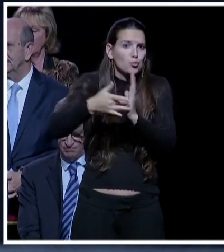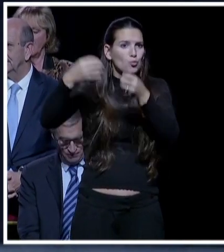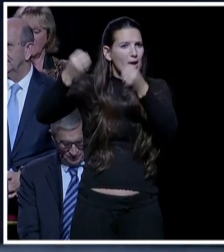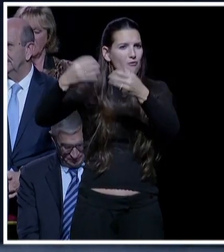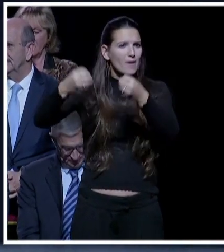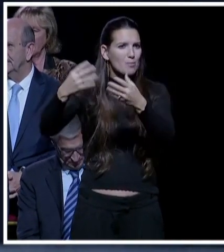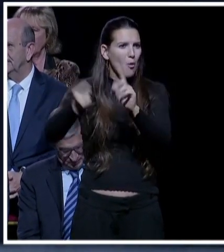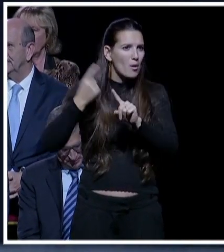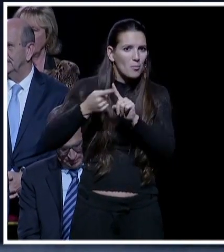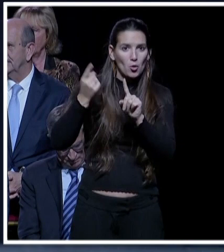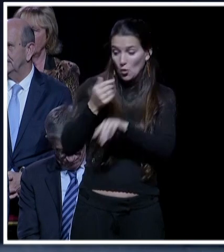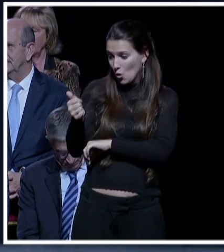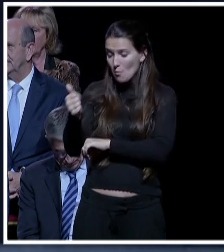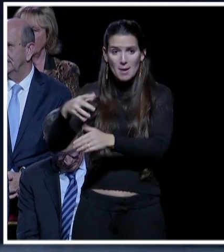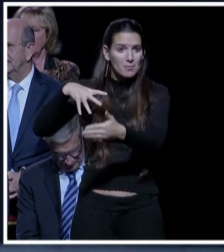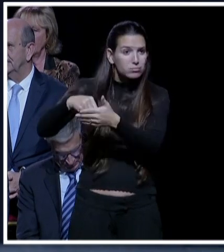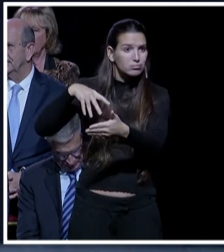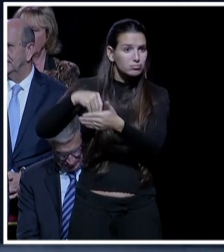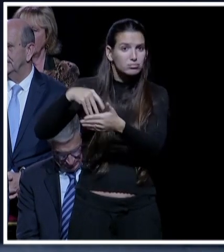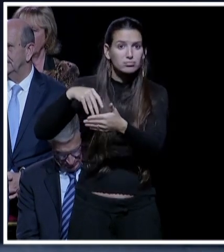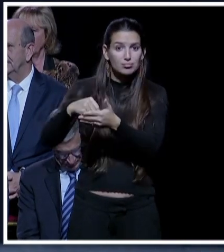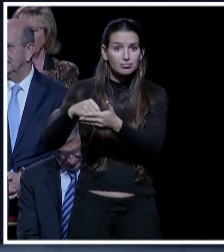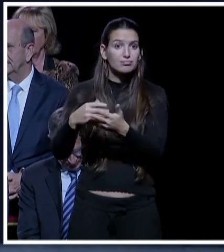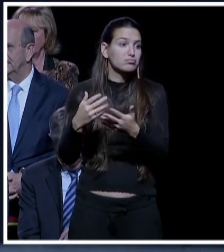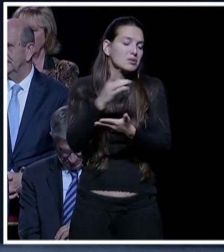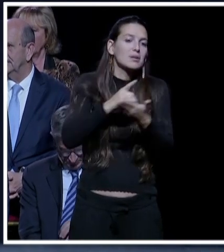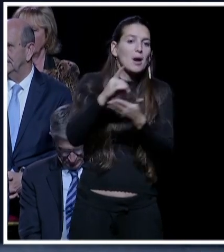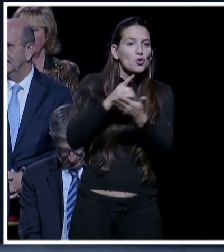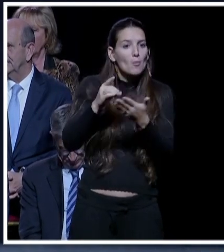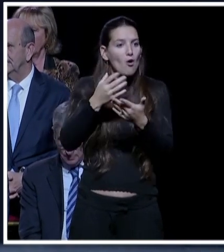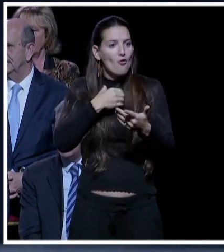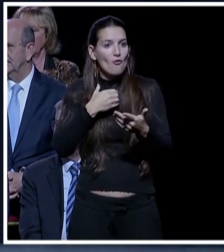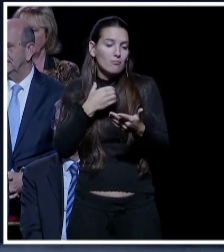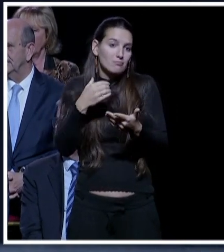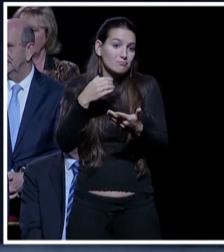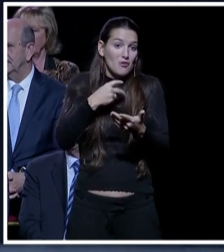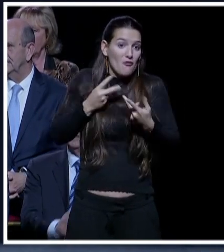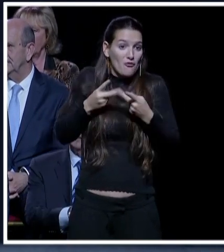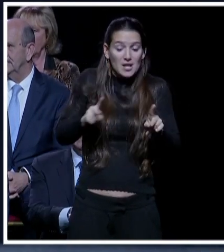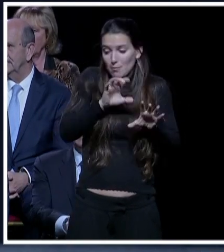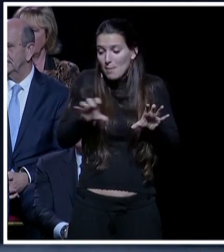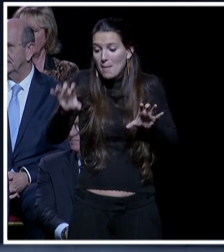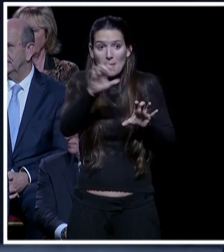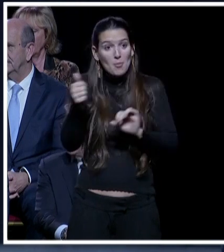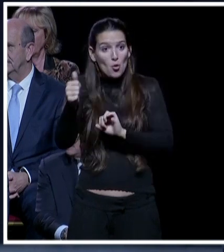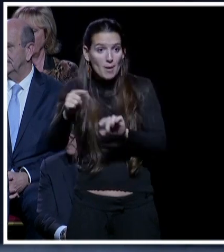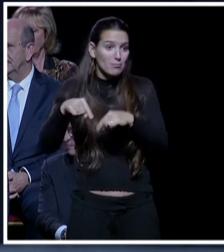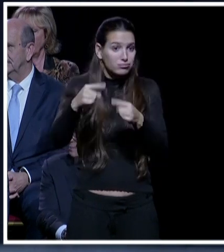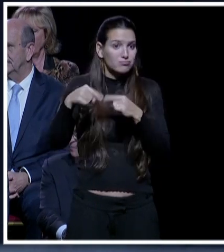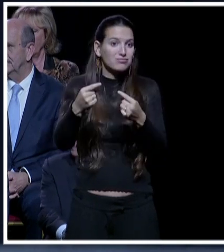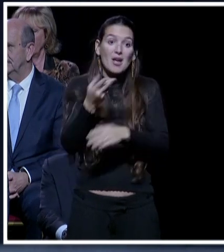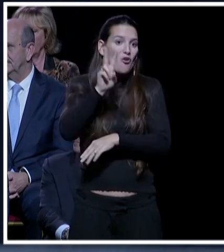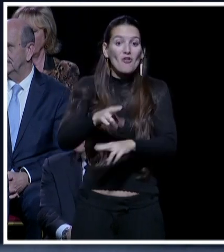commune, qui intervient dans différentes communes du département. Quelle joie d'avoir une chorale qui porte bien son nom, la Chorale du